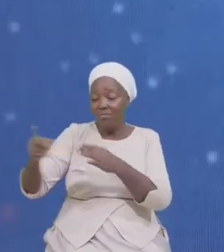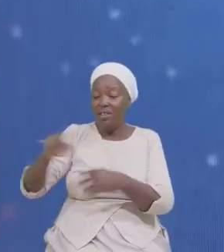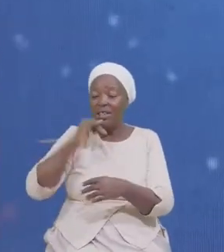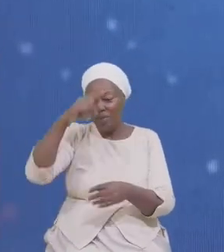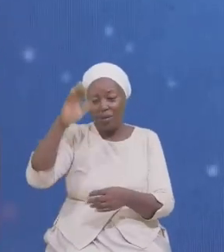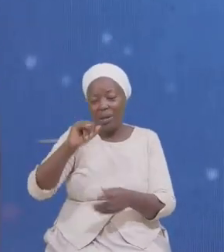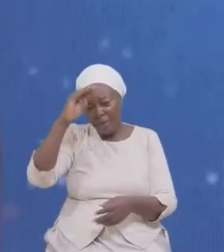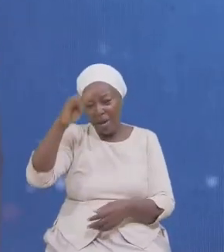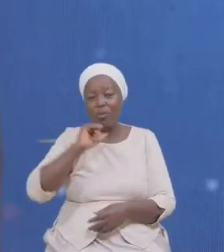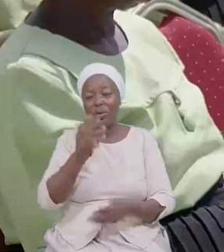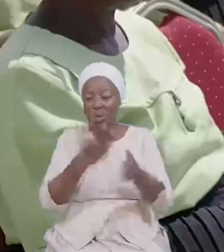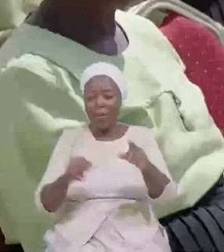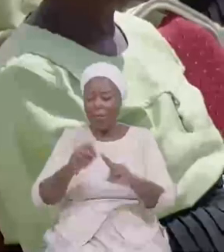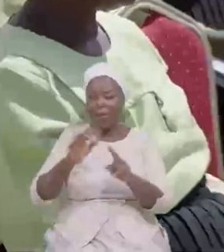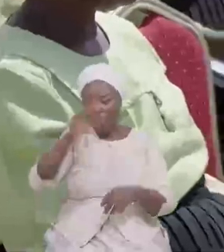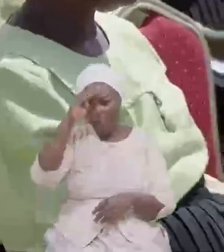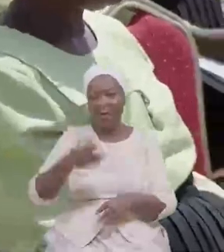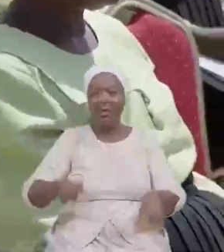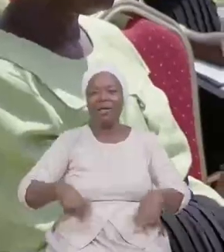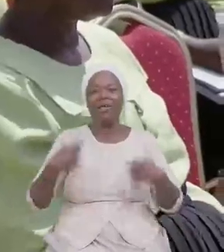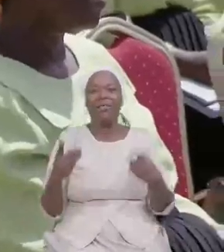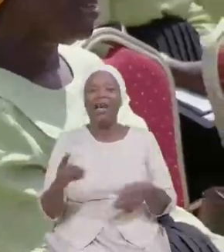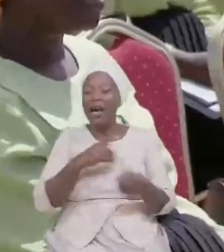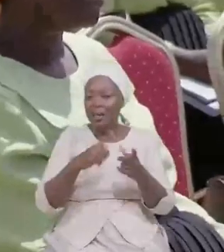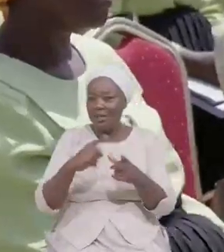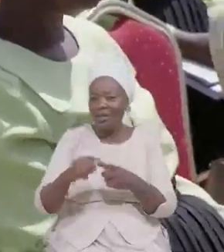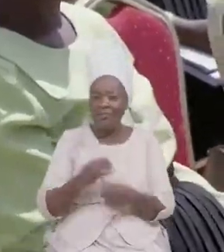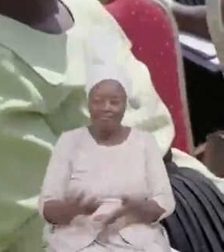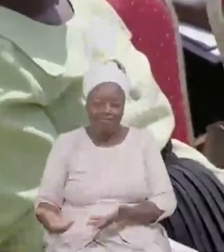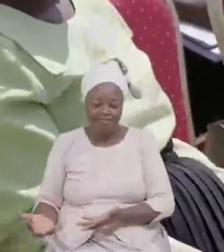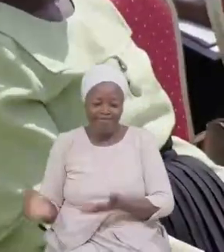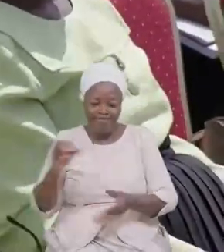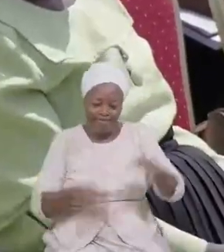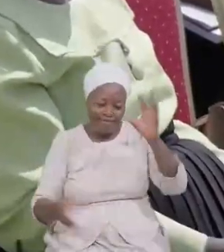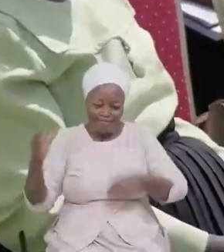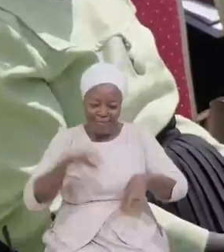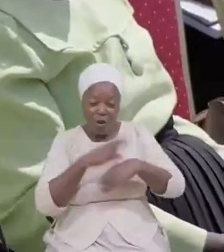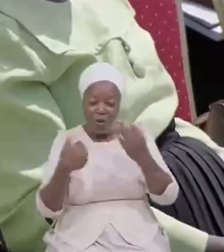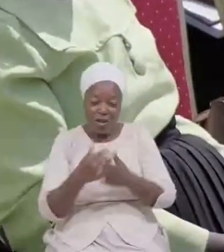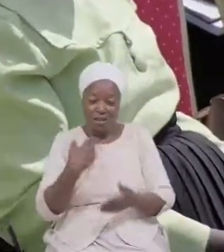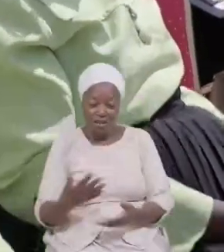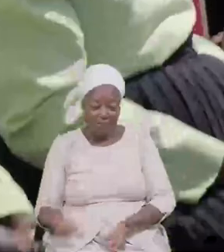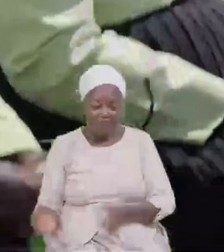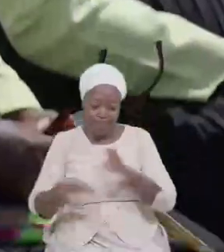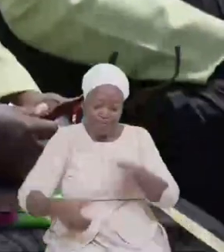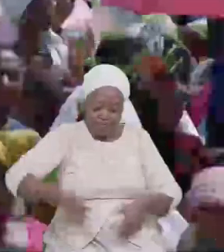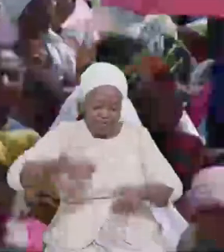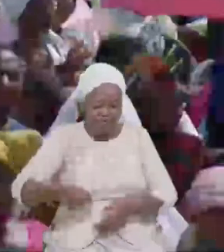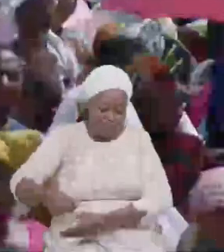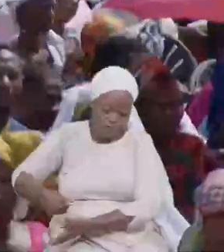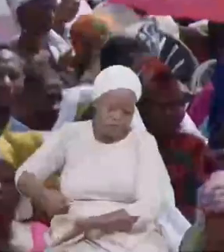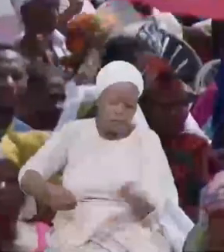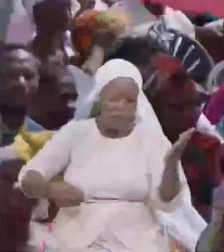est en bonne santé. Elle a ramassé encore ses colis et elle est revenue à la maison.